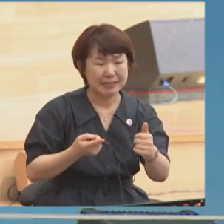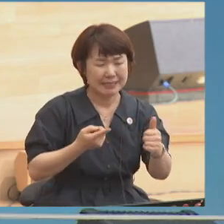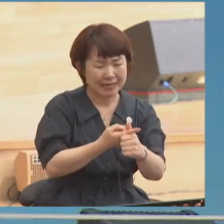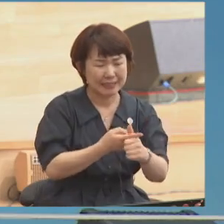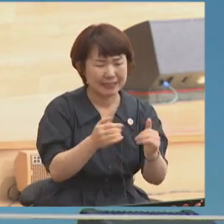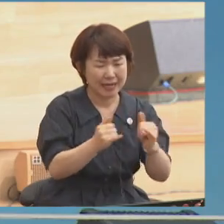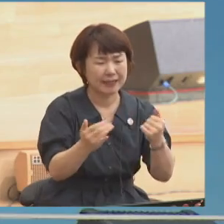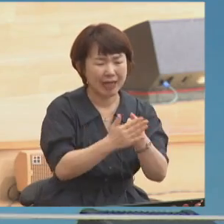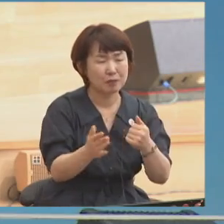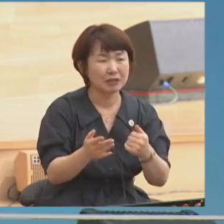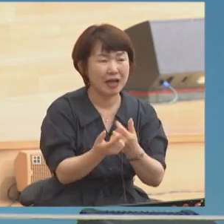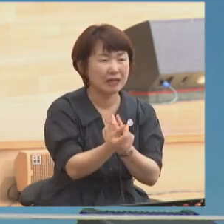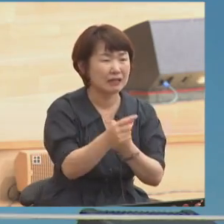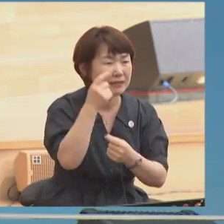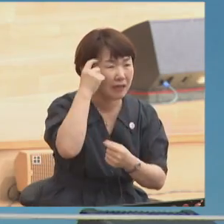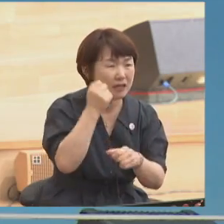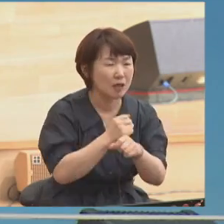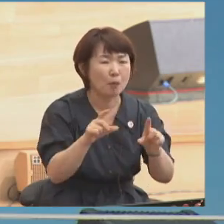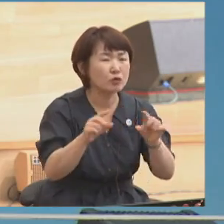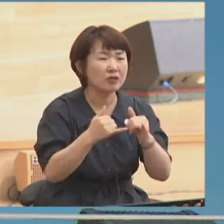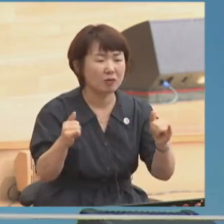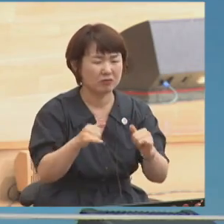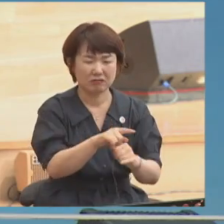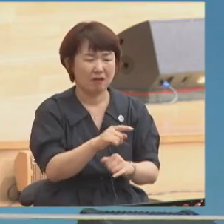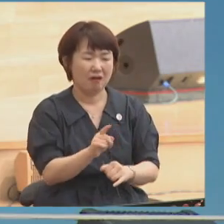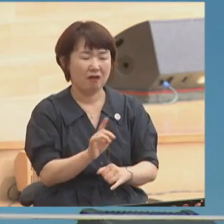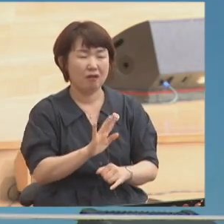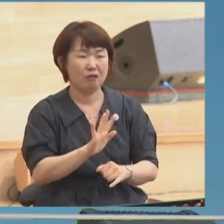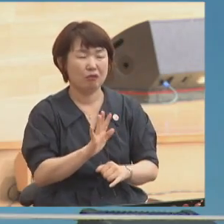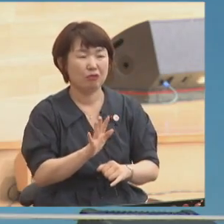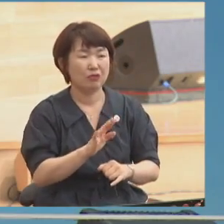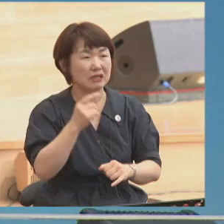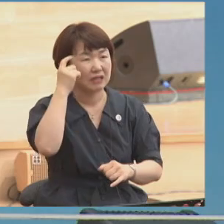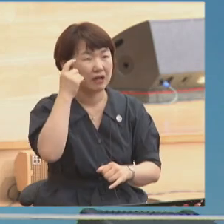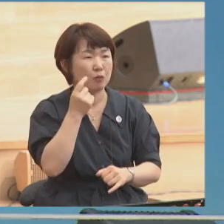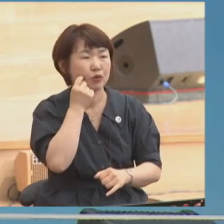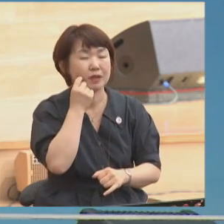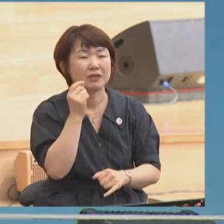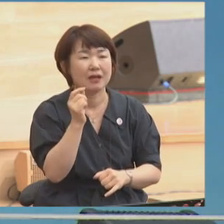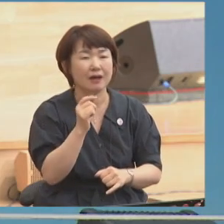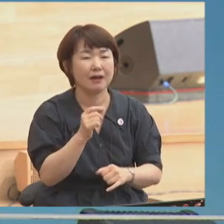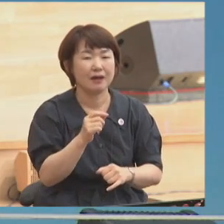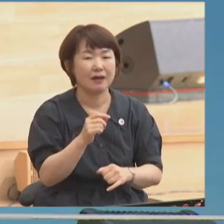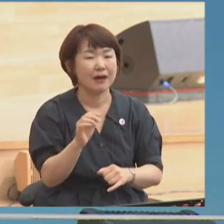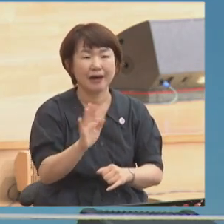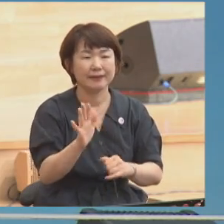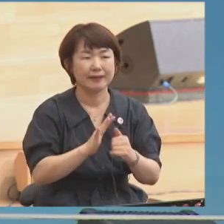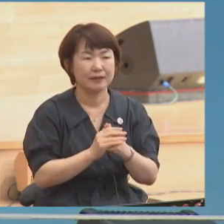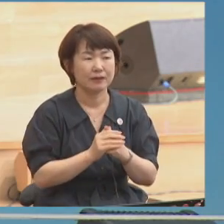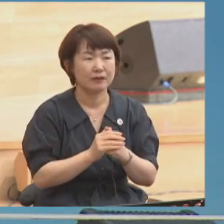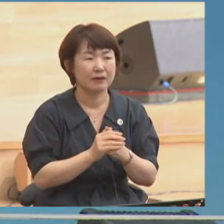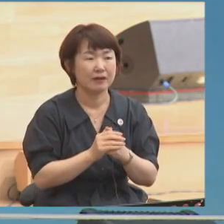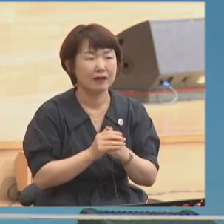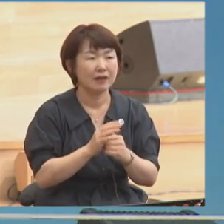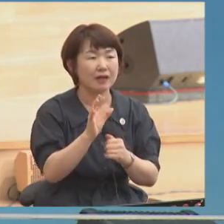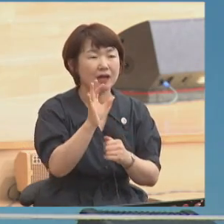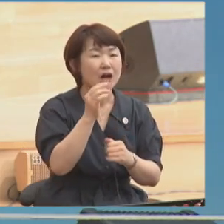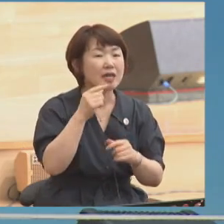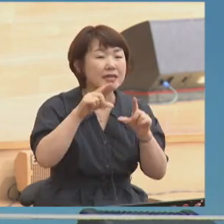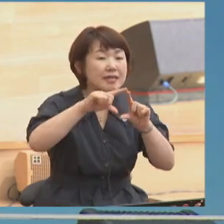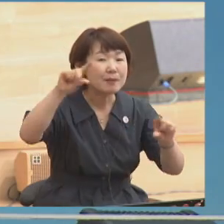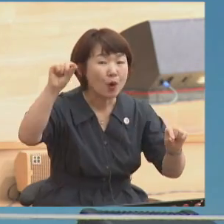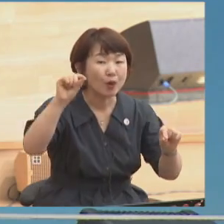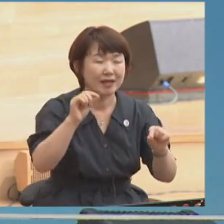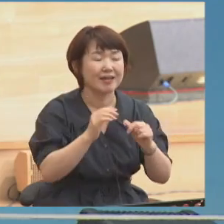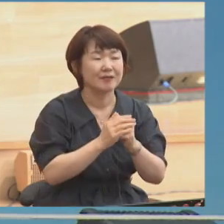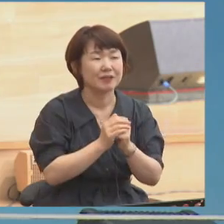생각하지, 보통 사람은 그렇게 생각 자체를 안 합니다. 천만에. 여러분, 오사카 의과대학에서요 실험한